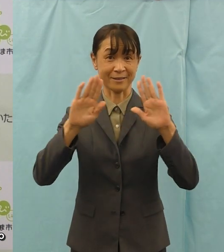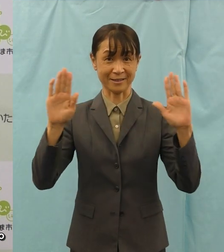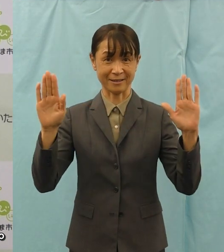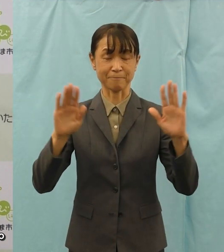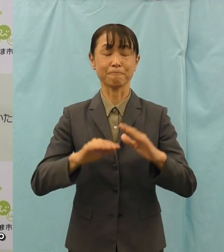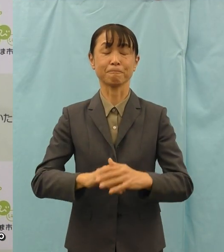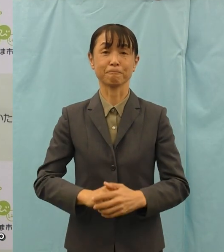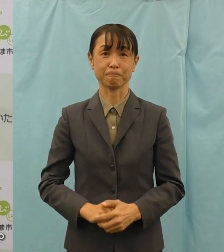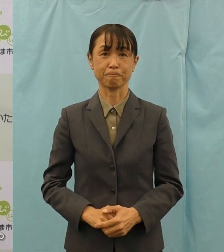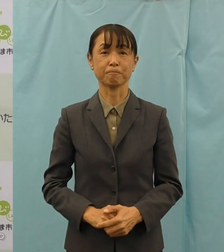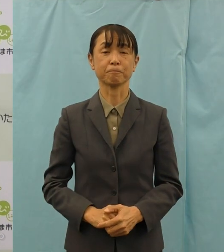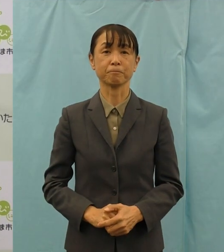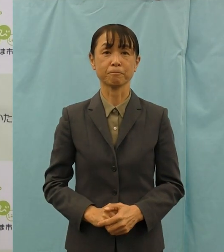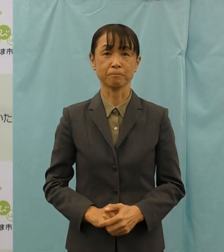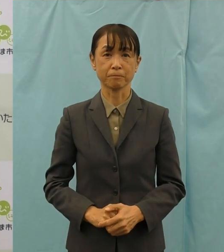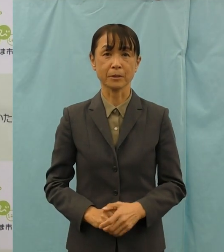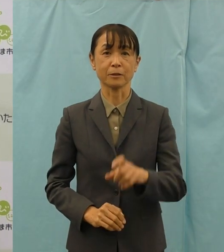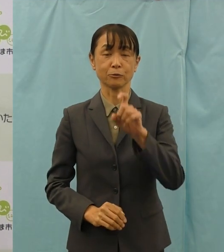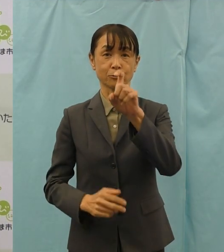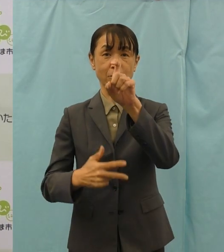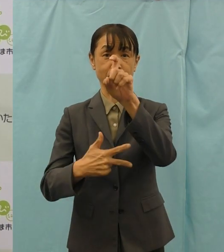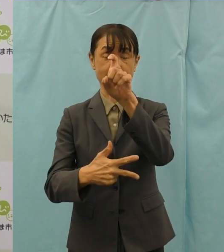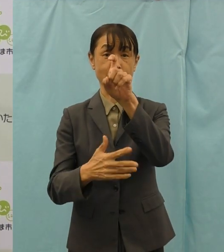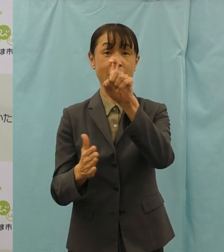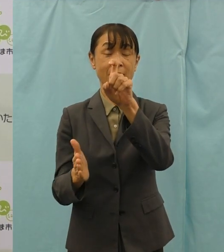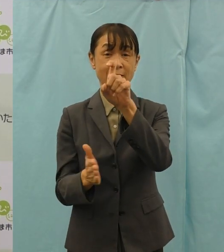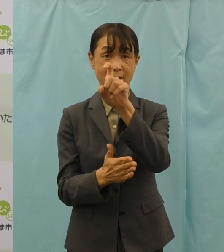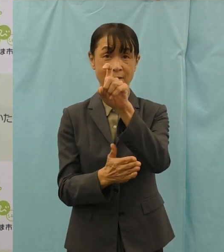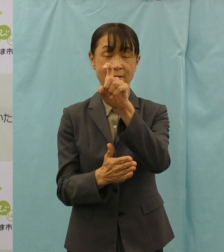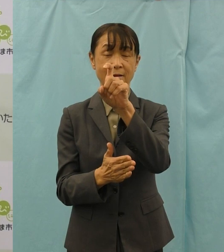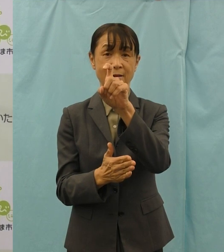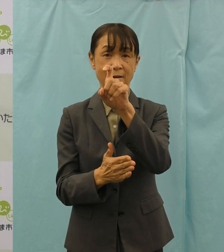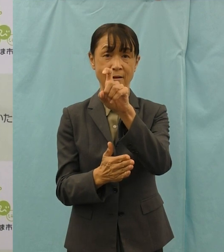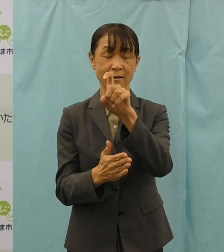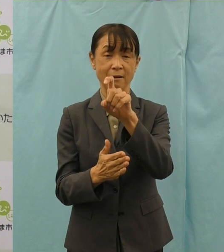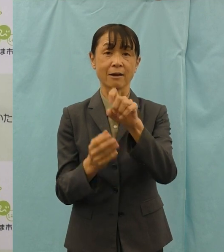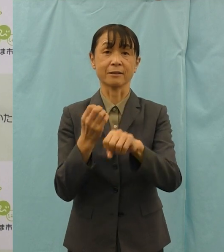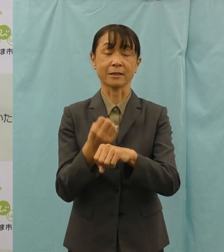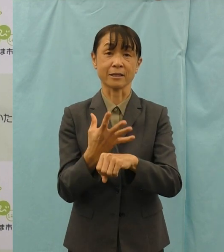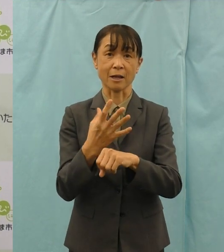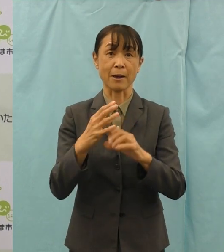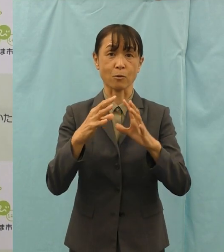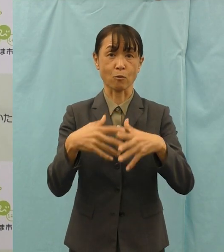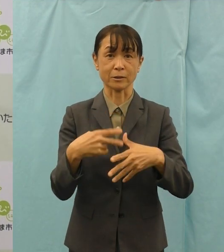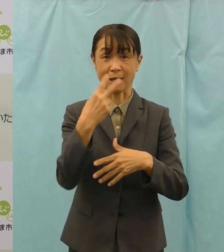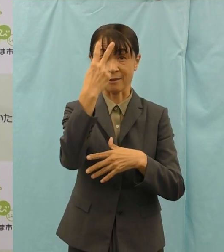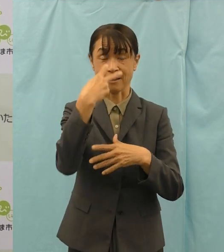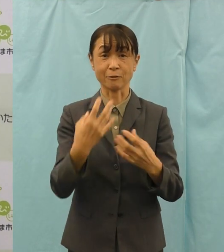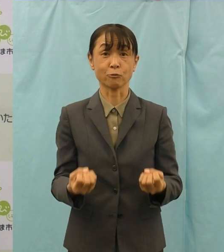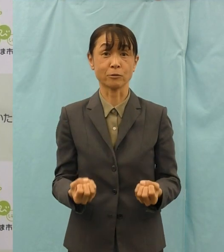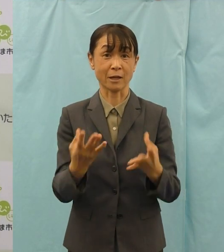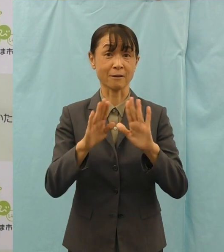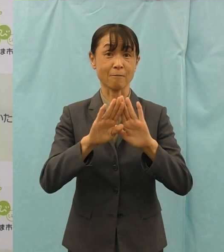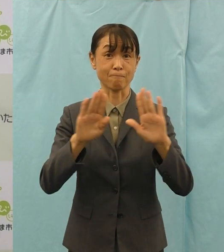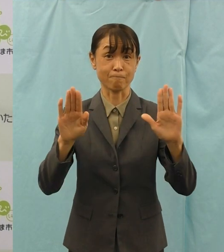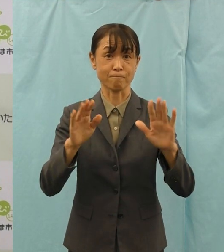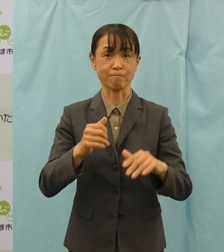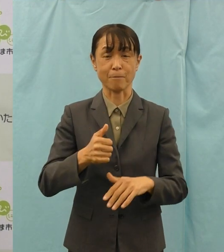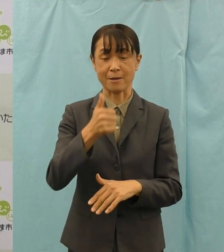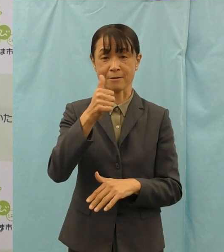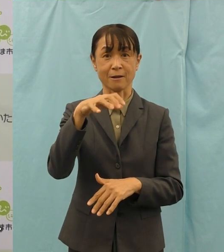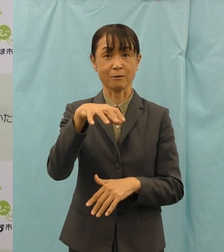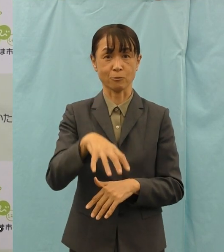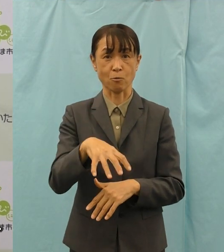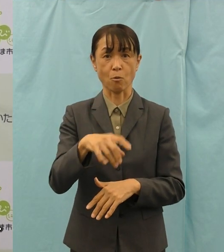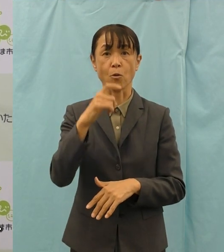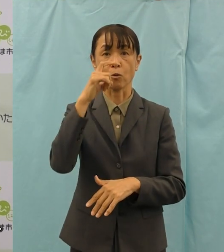ベントを開催しています。10月7日に開幕した埼玉国際芸術祭では、メイン